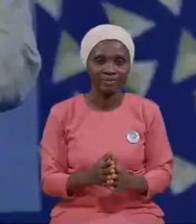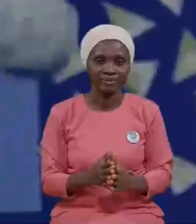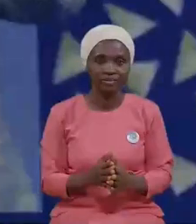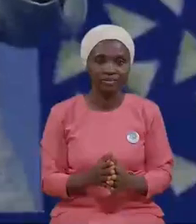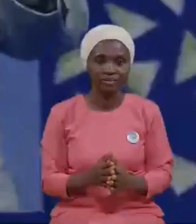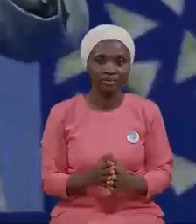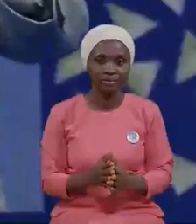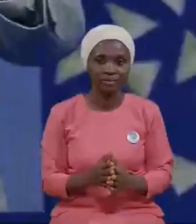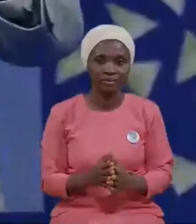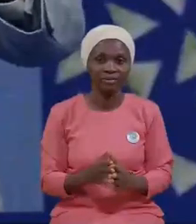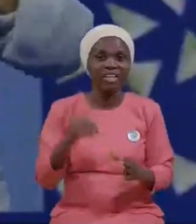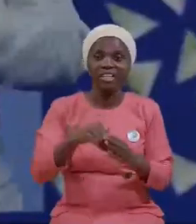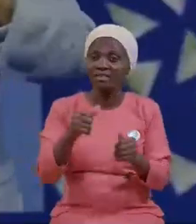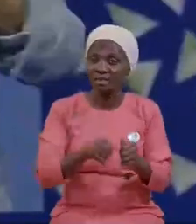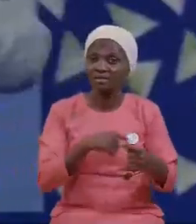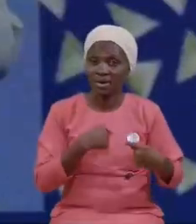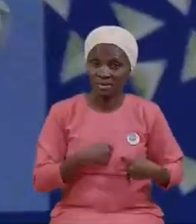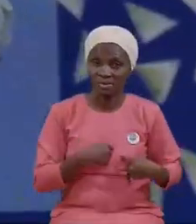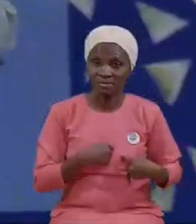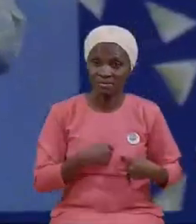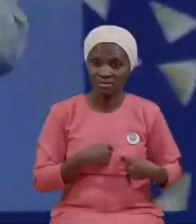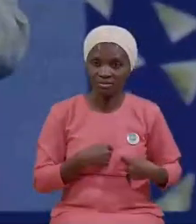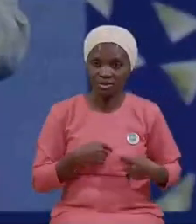Dans chaque cœur, ouvert au Seigneur,